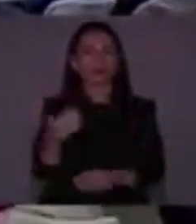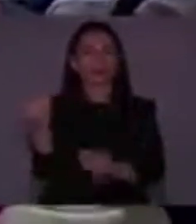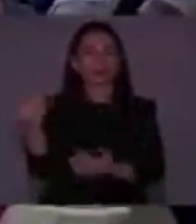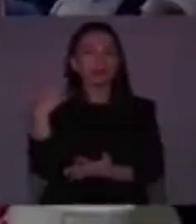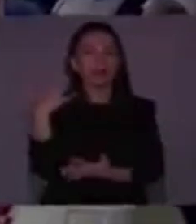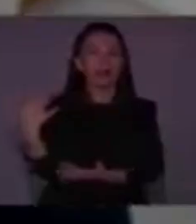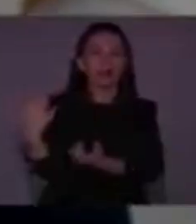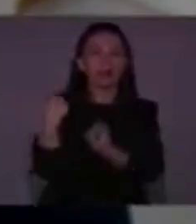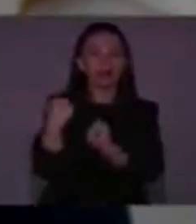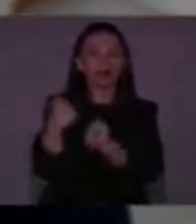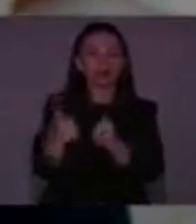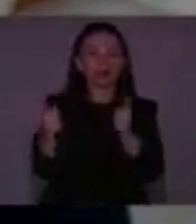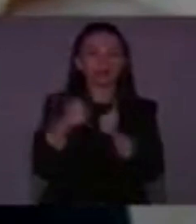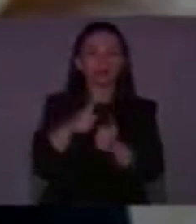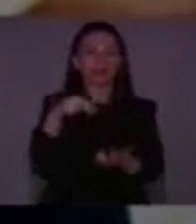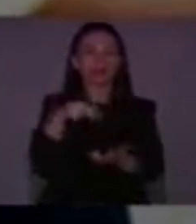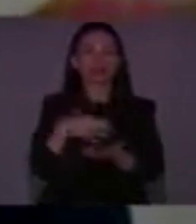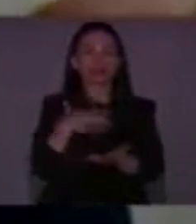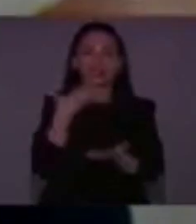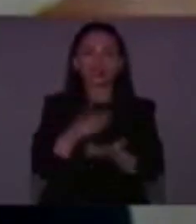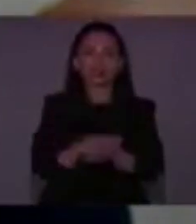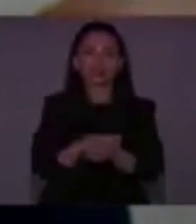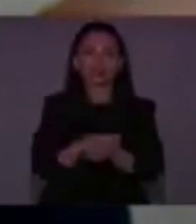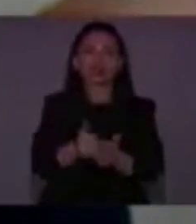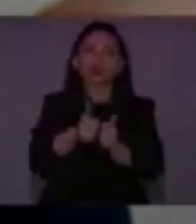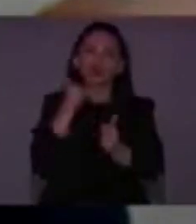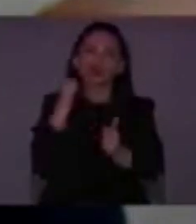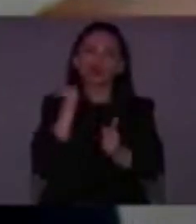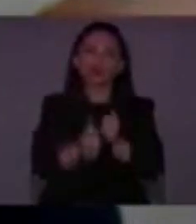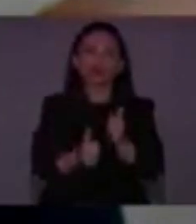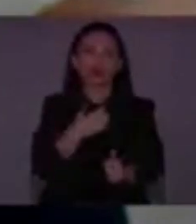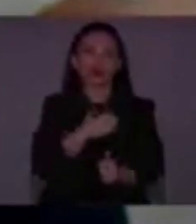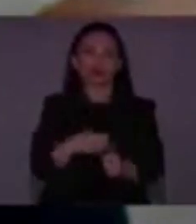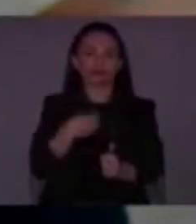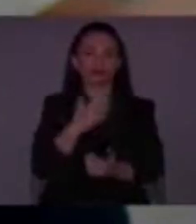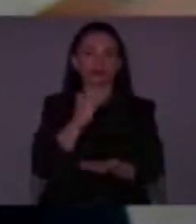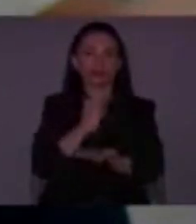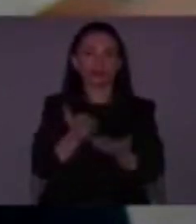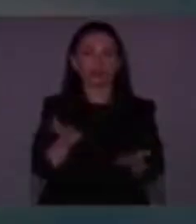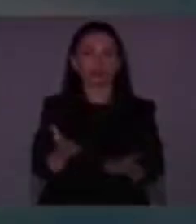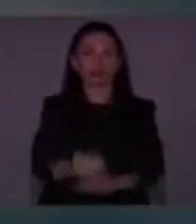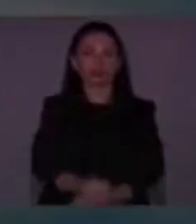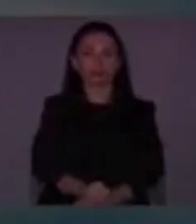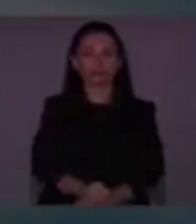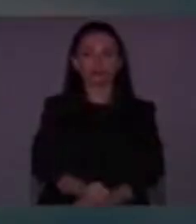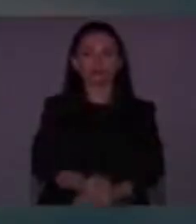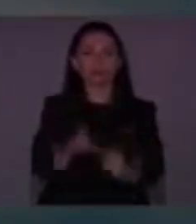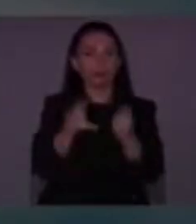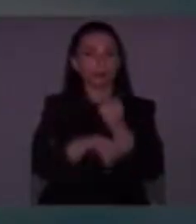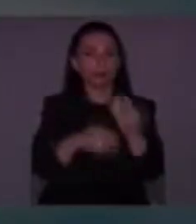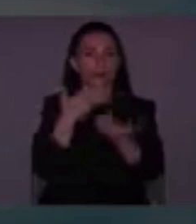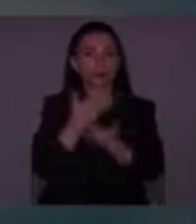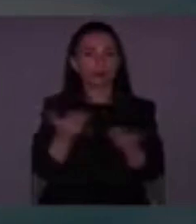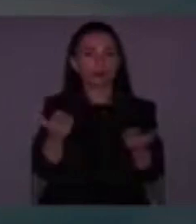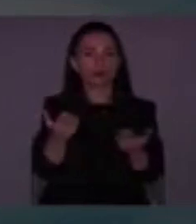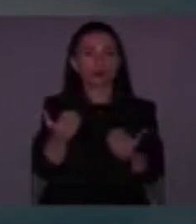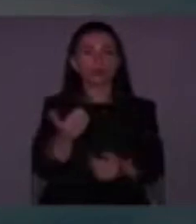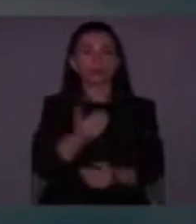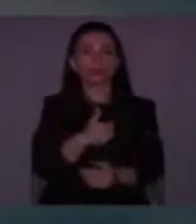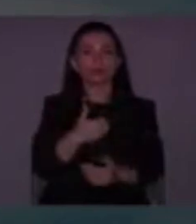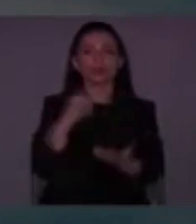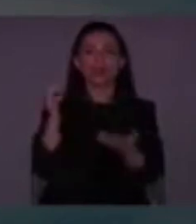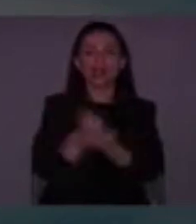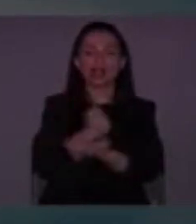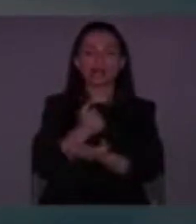მათი მხარდაჭერა და თანადგომა ჩემთვის ყოველთვის მნიშვნელოვანია. და ბოლოს, მინდა